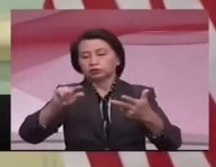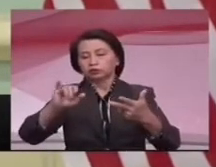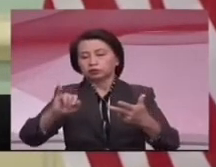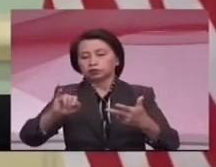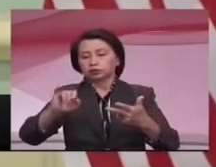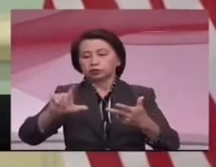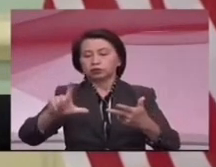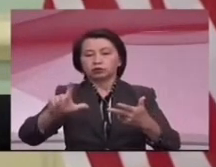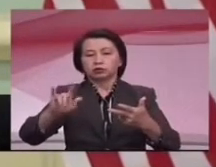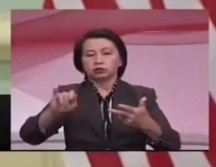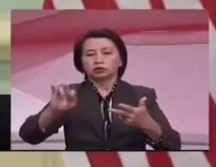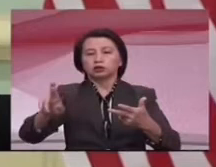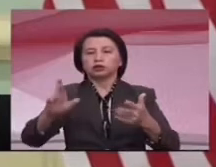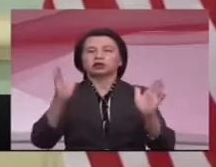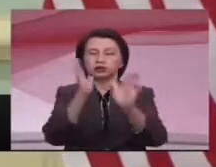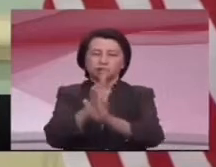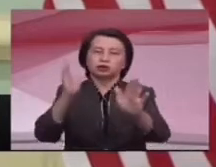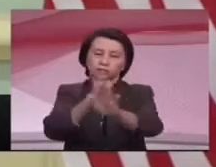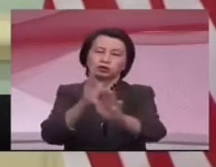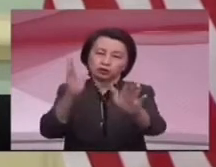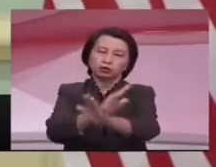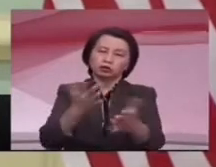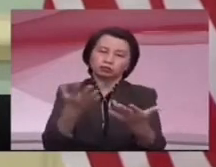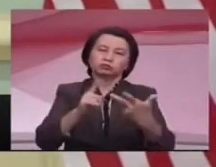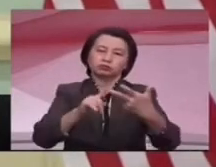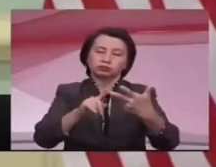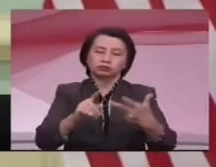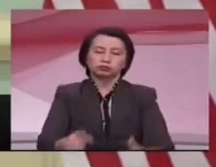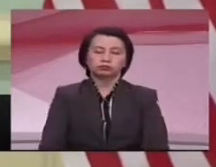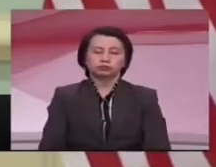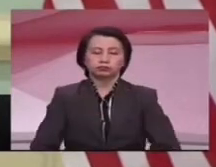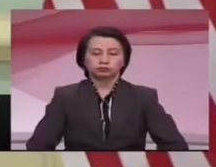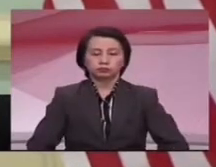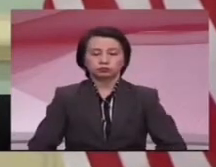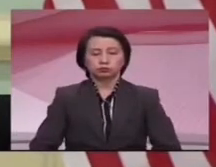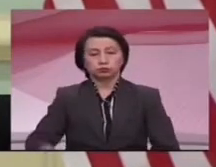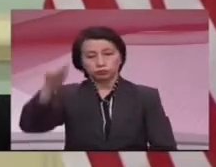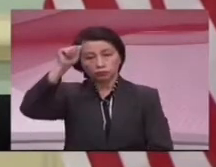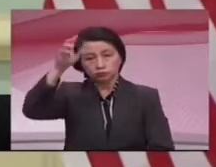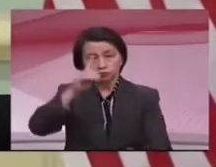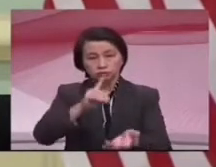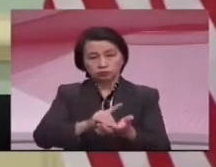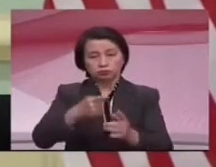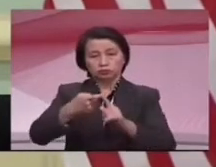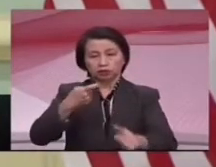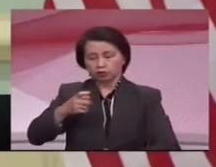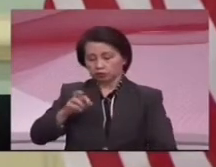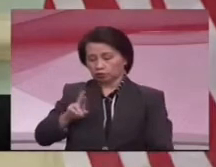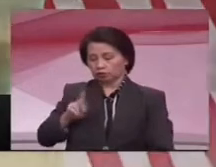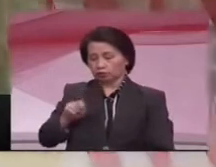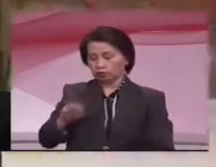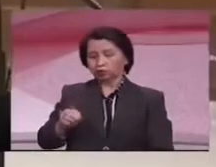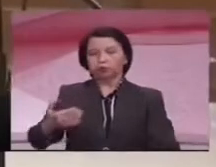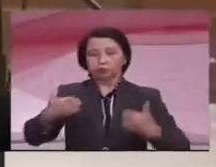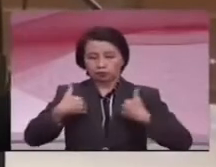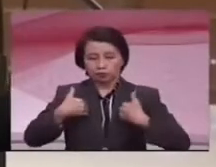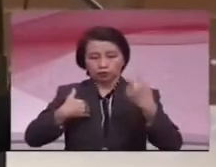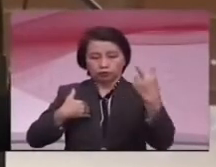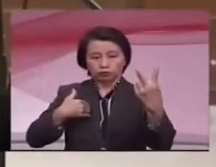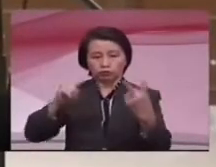lagi Hai silakan seekor deteksi rusmadi pada agm2